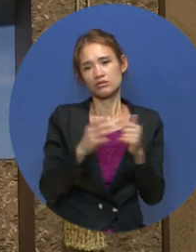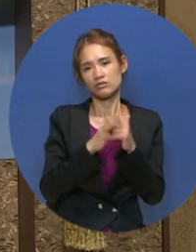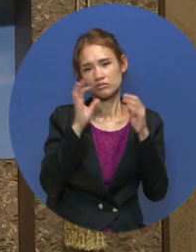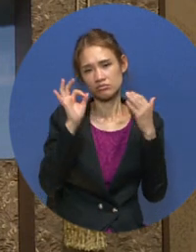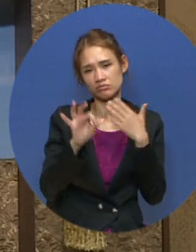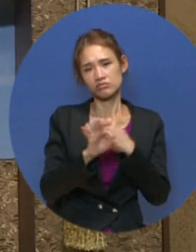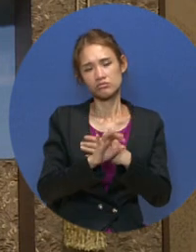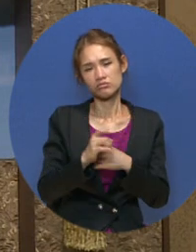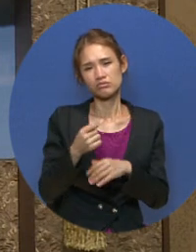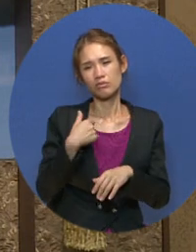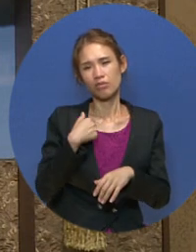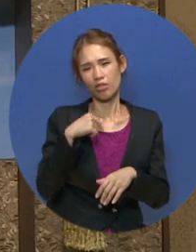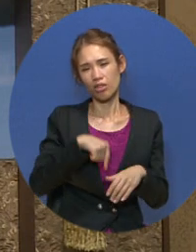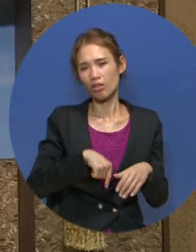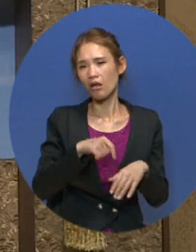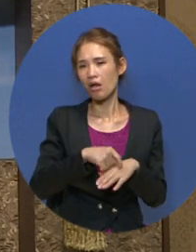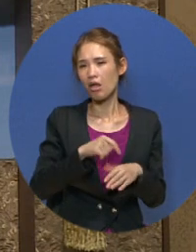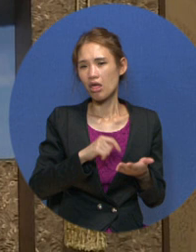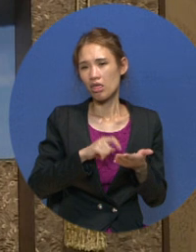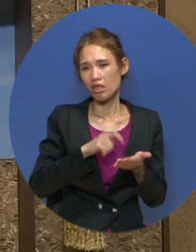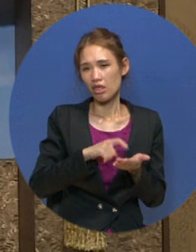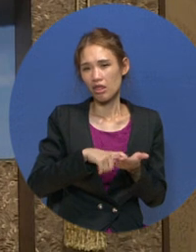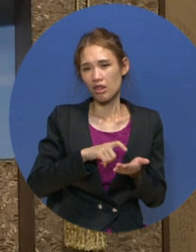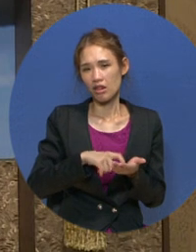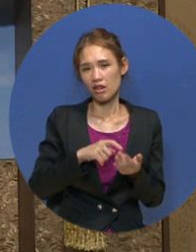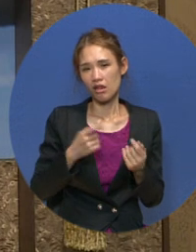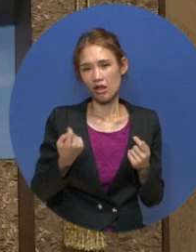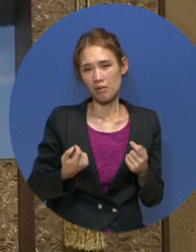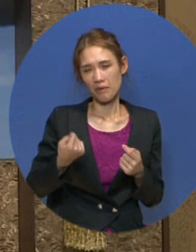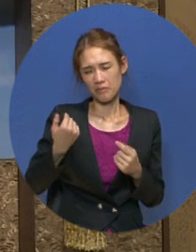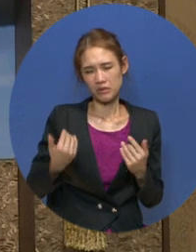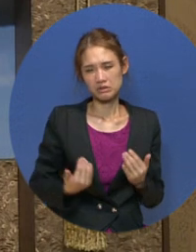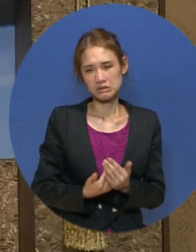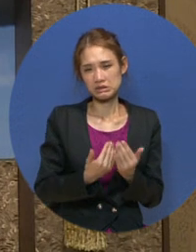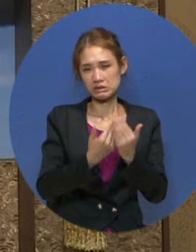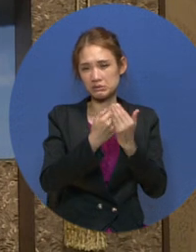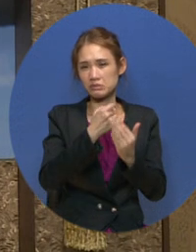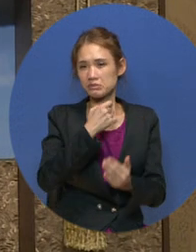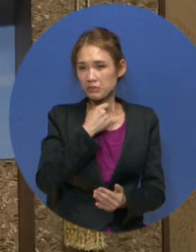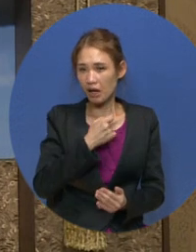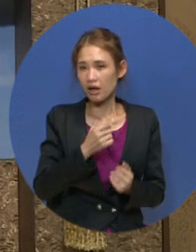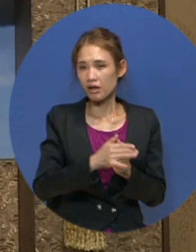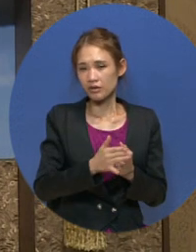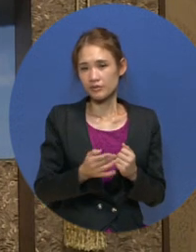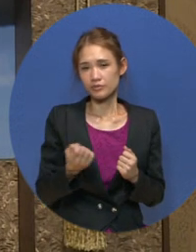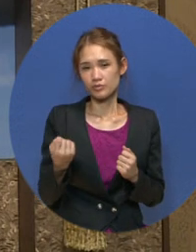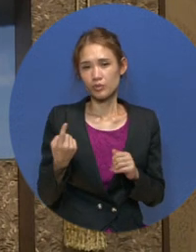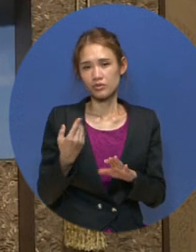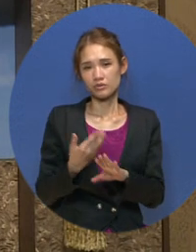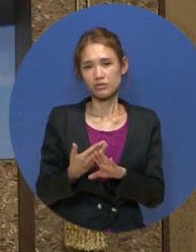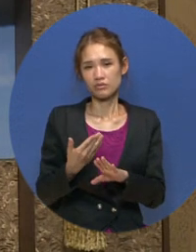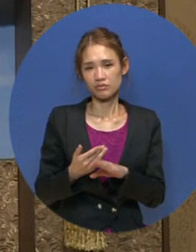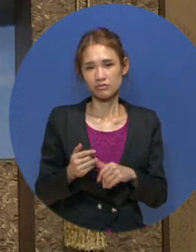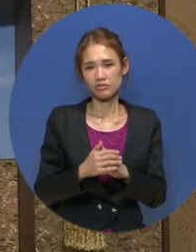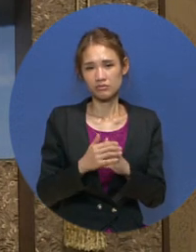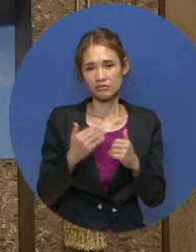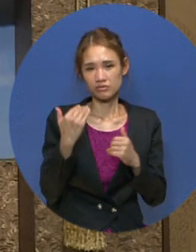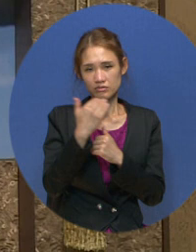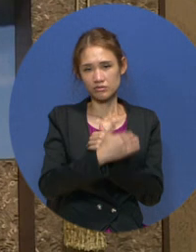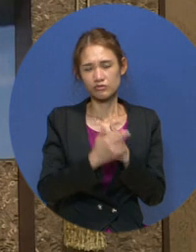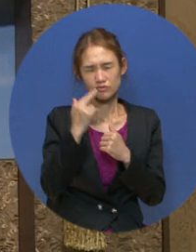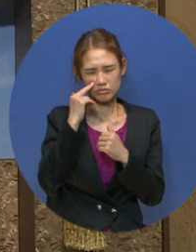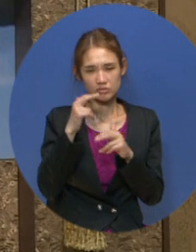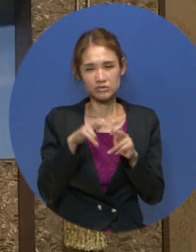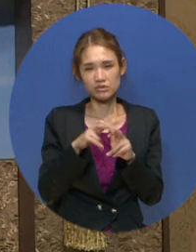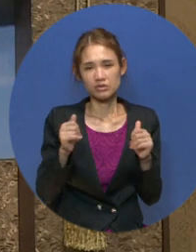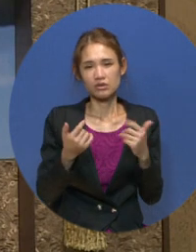좀 마음도 급해지고 빨리 우리가 좀 성장해야 되겠구나 그런 마음도 들고요. 한편으로는 더 좀